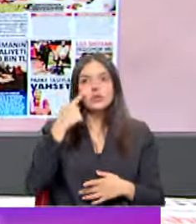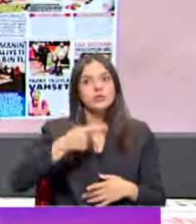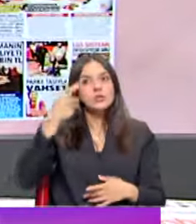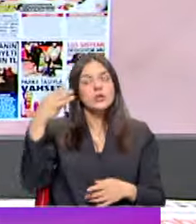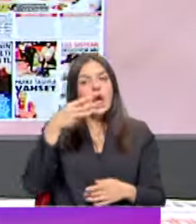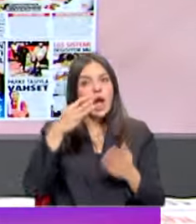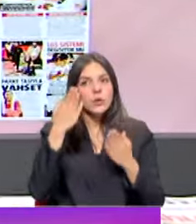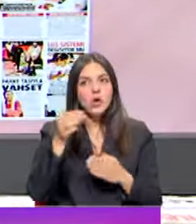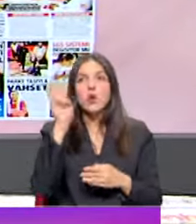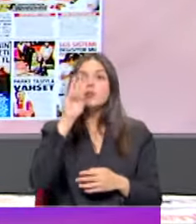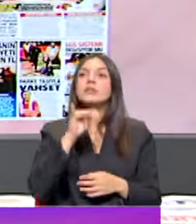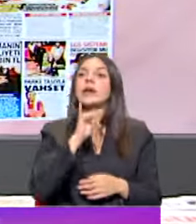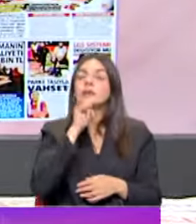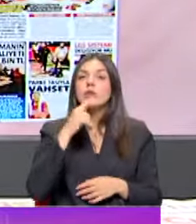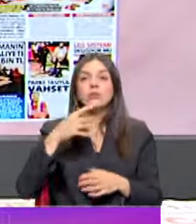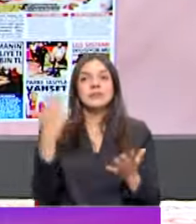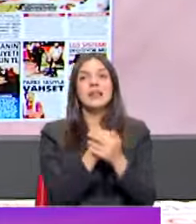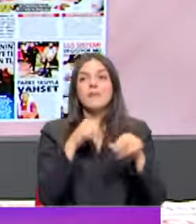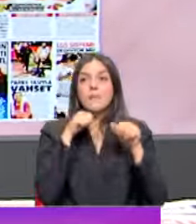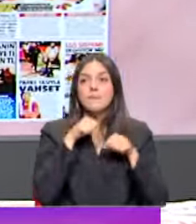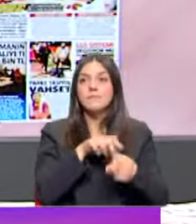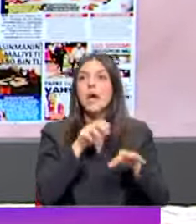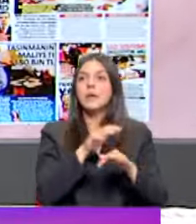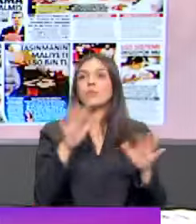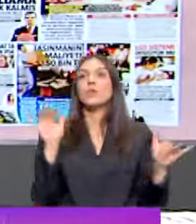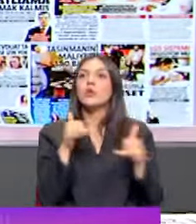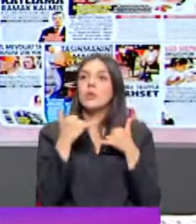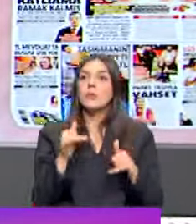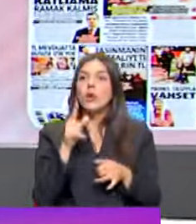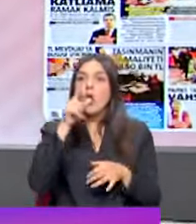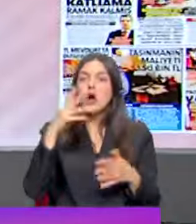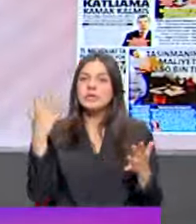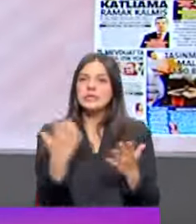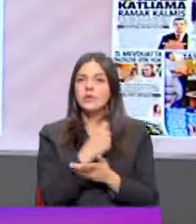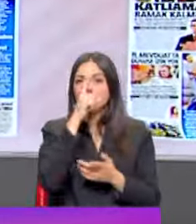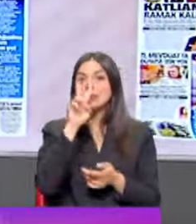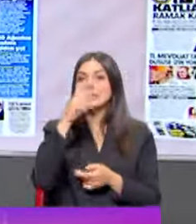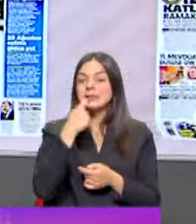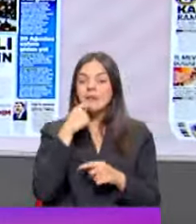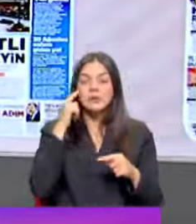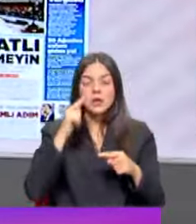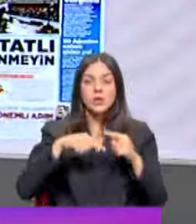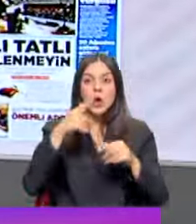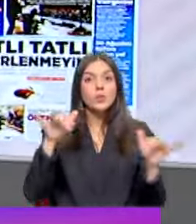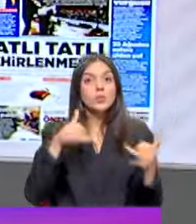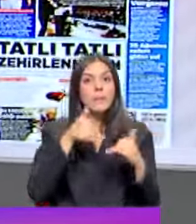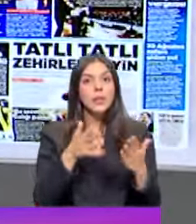Cumhurbaşkanı Erdoğan, 30 Ağustos Zafer Bayramı kutlamalarının, o zaferin 102. yılına dair